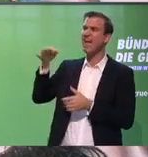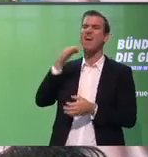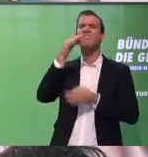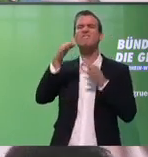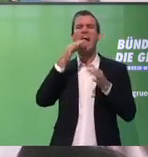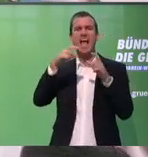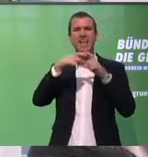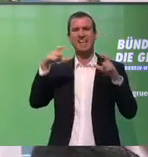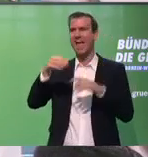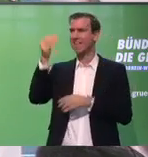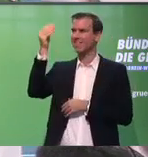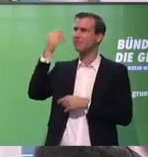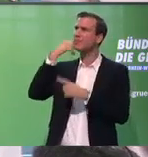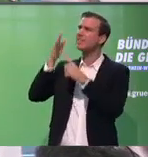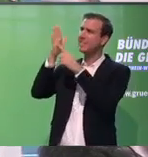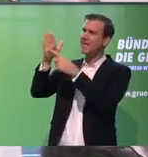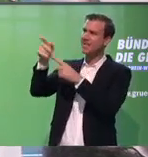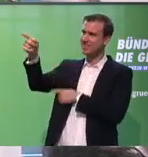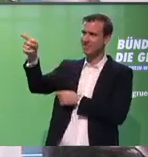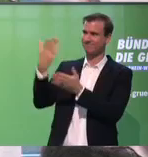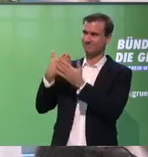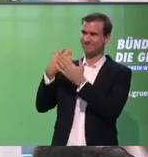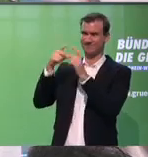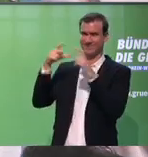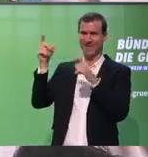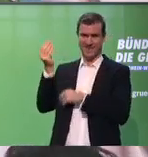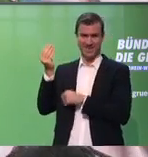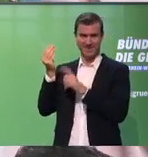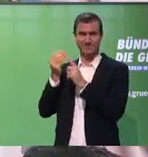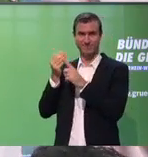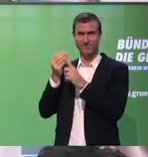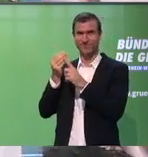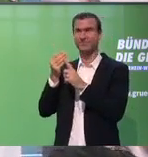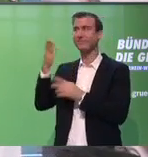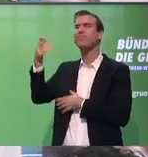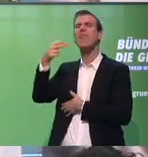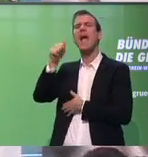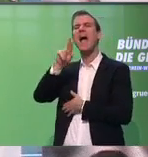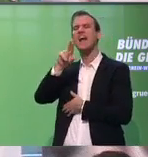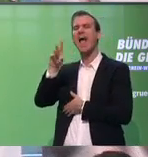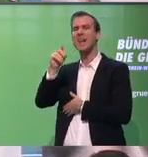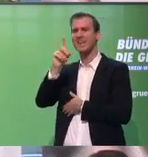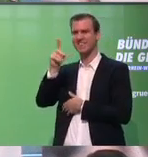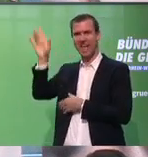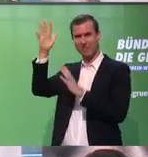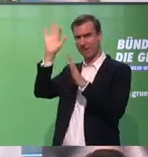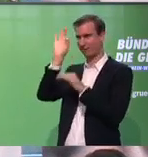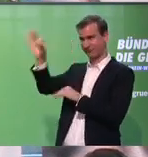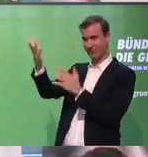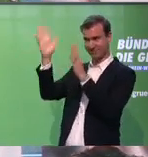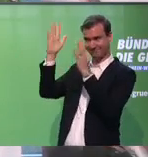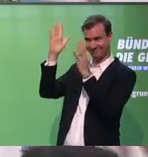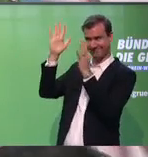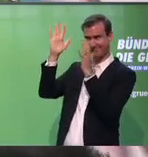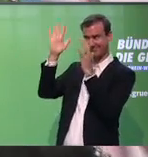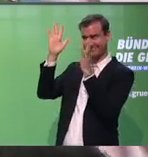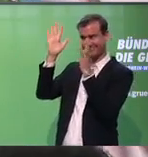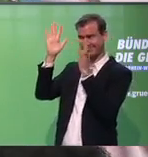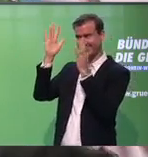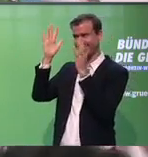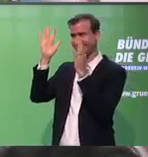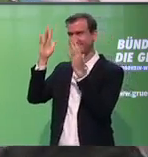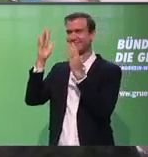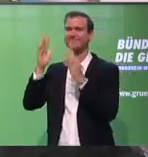Fragenkarte hochhält. Vielleicht kannst du das nochmal, wunderbar. Das ist Harald. Kein Applaus für Harald vielleicht schon mal an dieser Stelle.